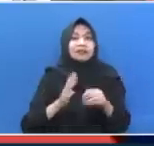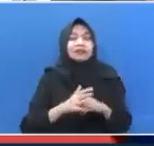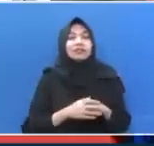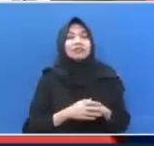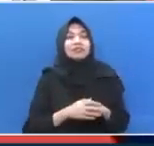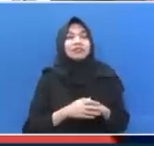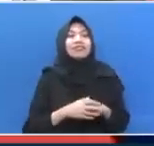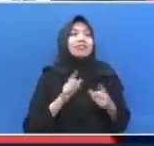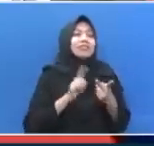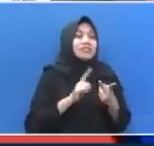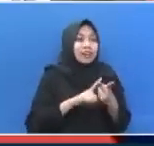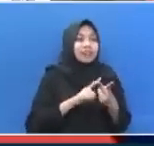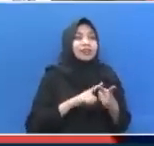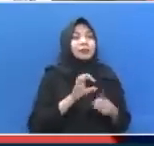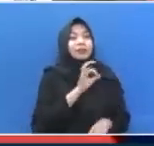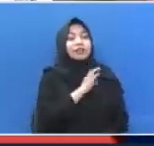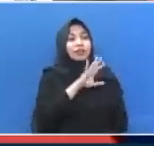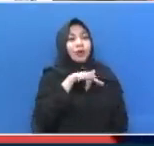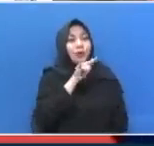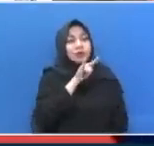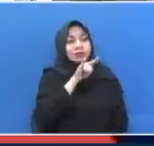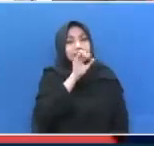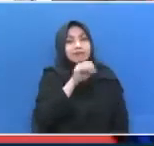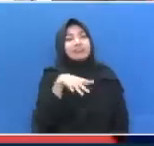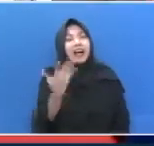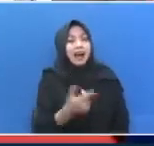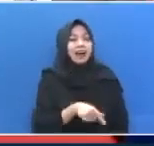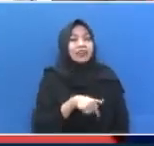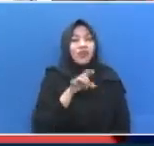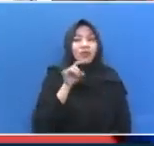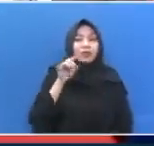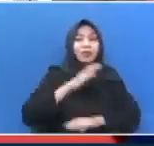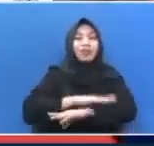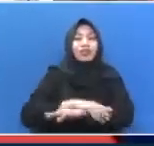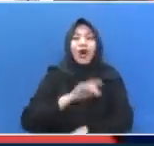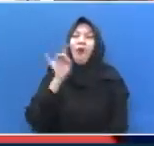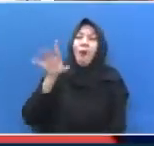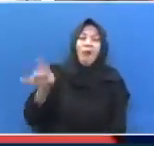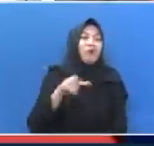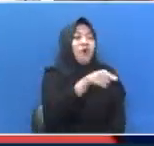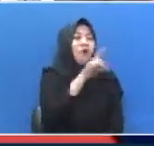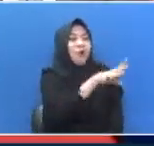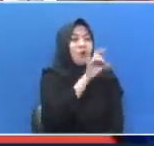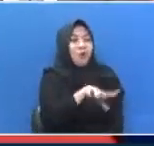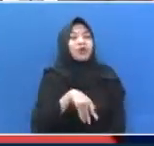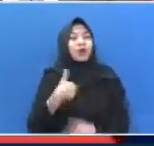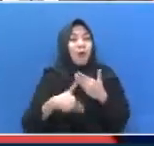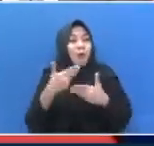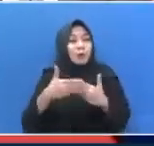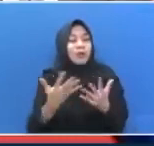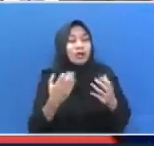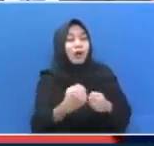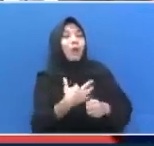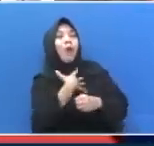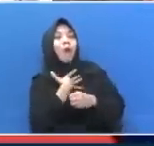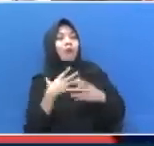memang Pemilu itu seringkali membuat tensi politik naik Pilpres itu sering kali membuat di